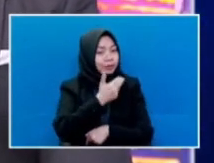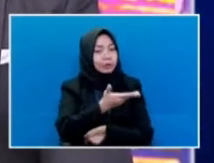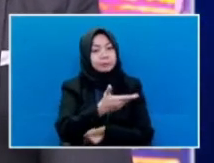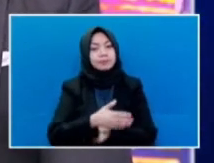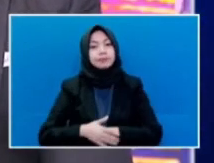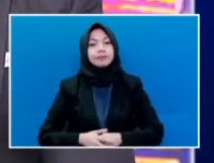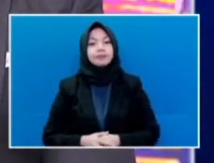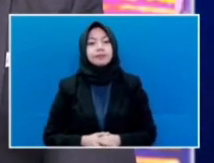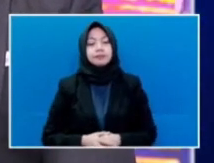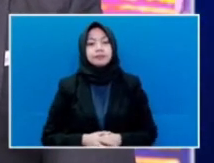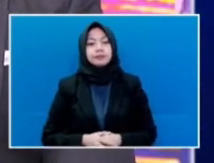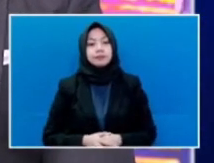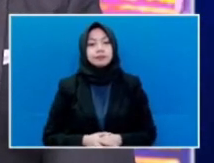sehat masto